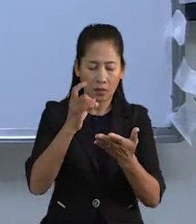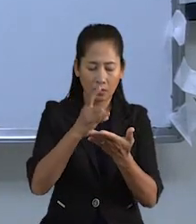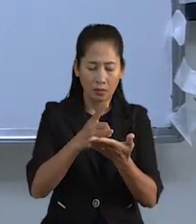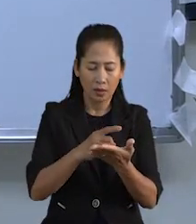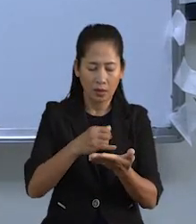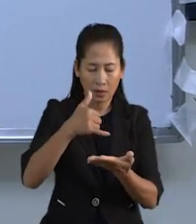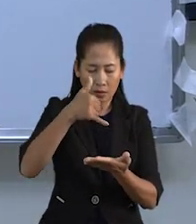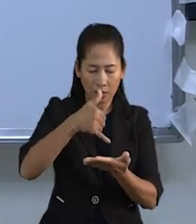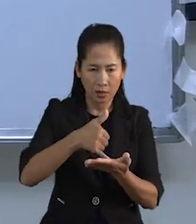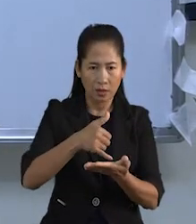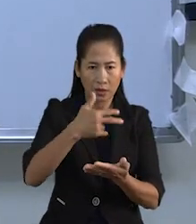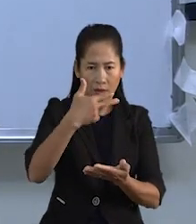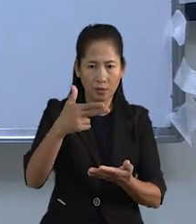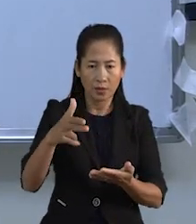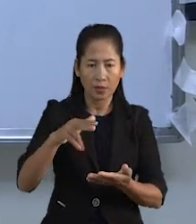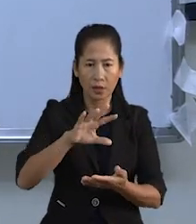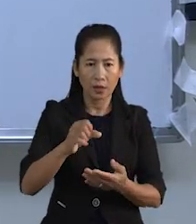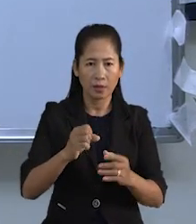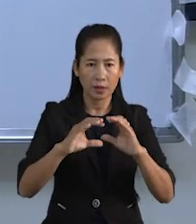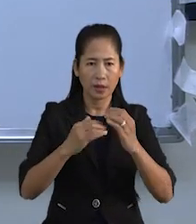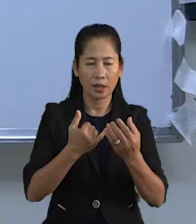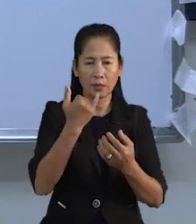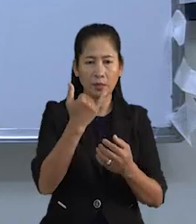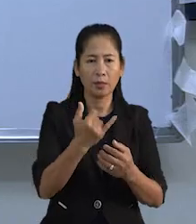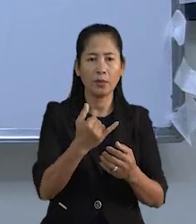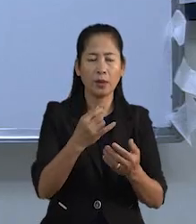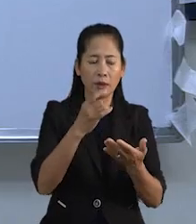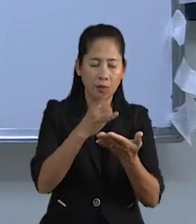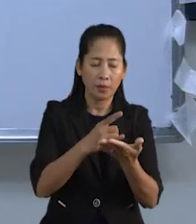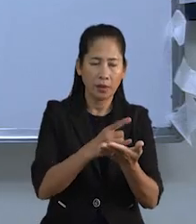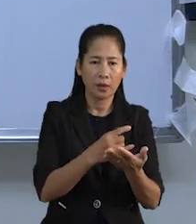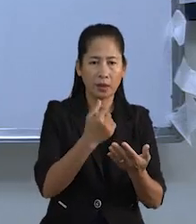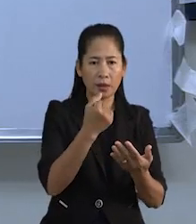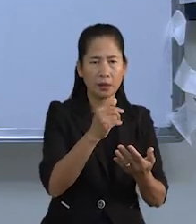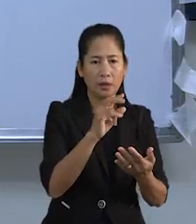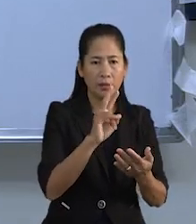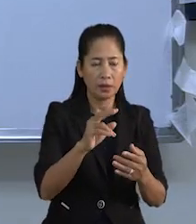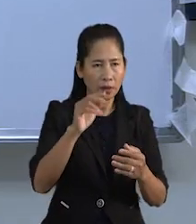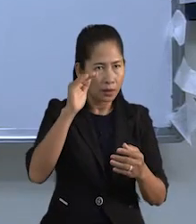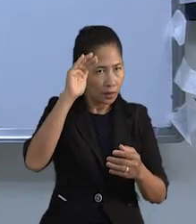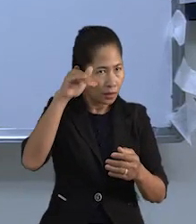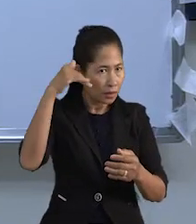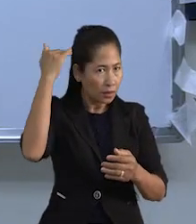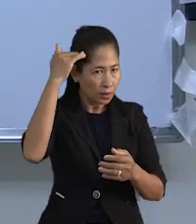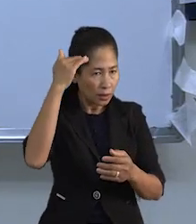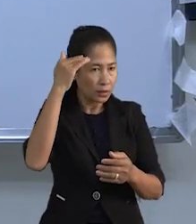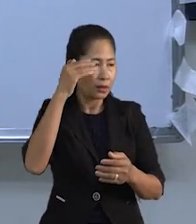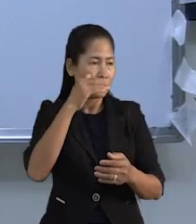ថ្ងៃនេះភាសាខ្មែរថ្នាក់ទី6មេរៀនទី2ក្តីសង្ឃឹ